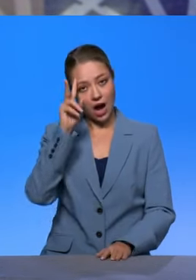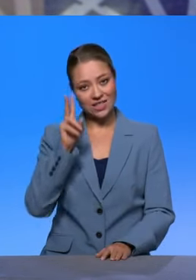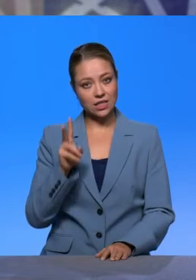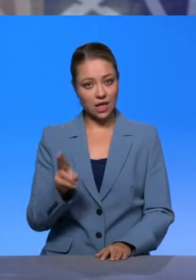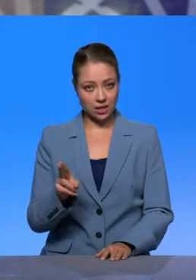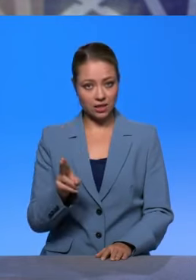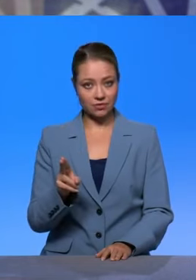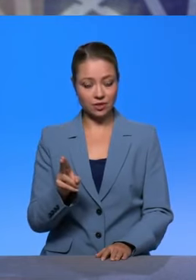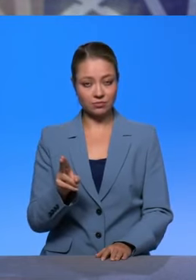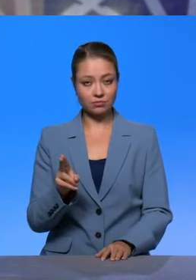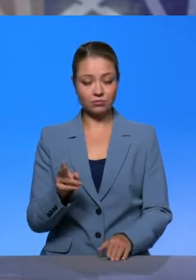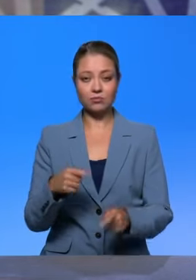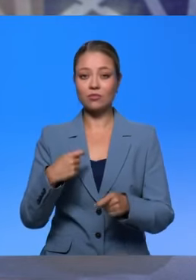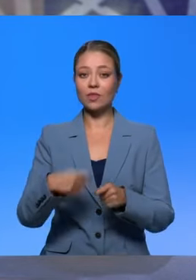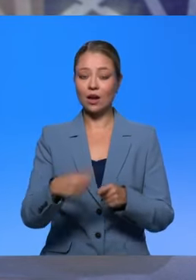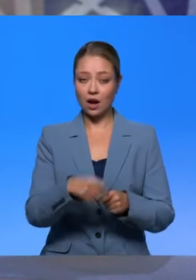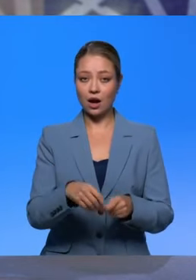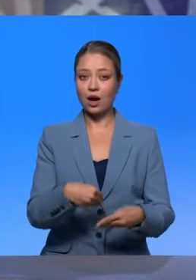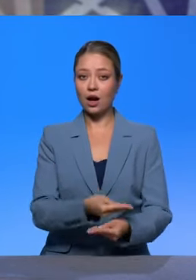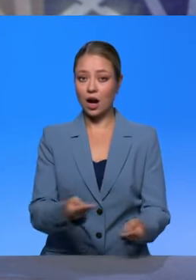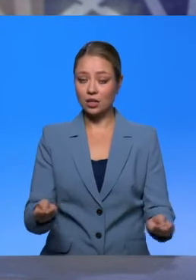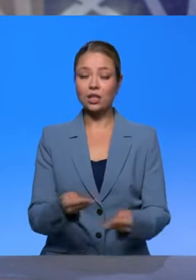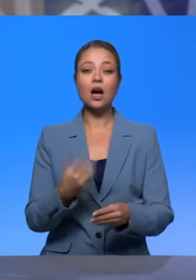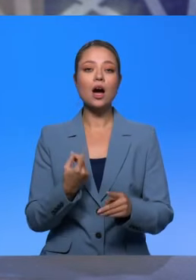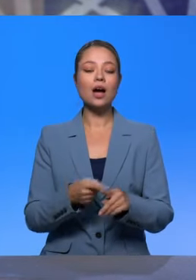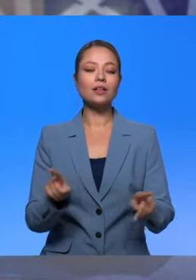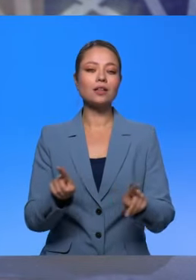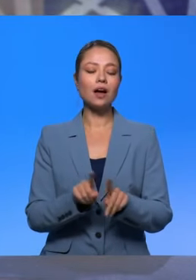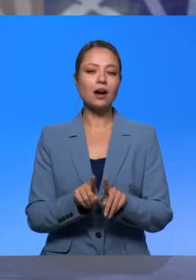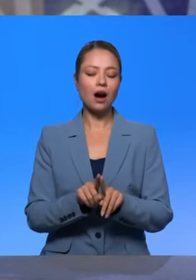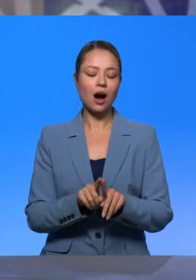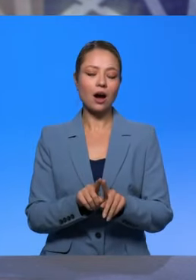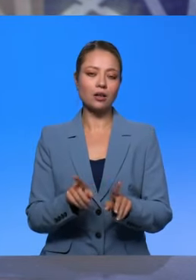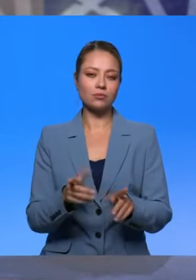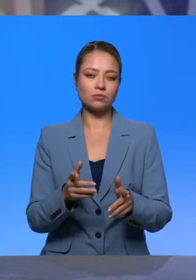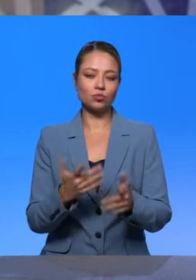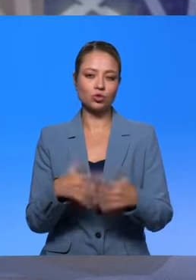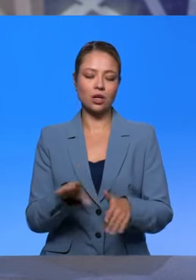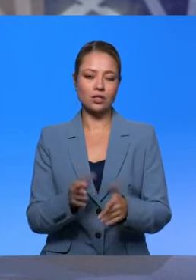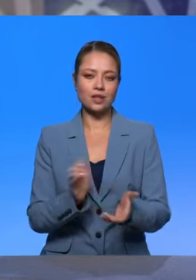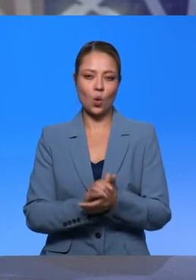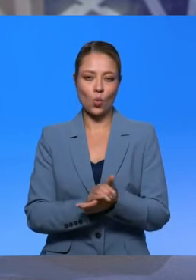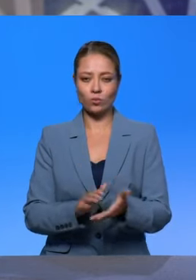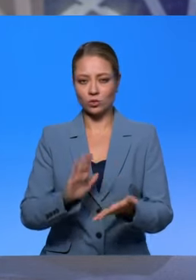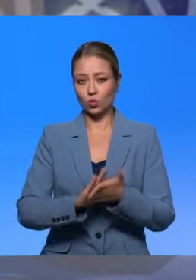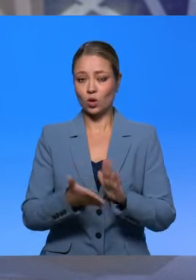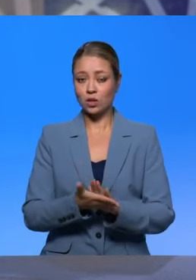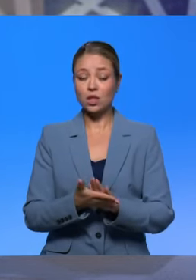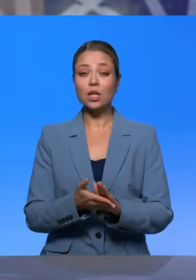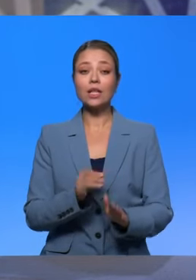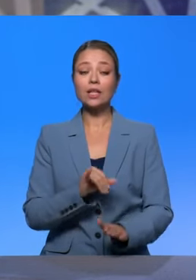Вот. Они стали такой притчей во языцах и, собственно, используются на сегодняшний день